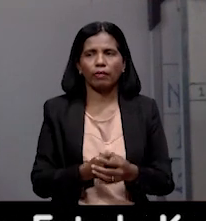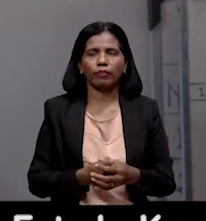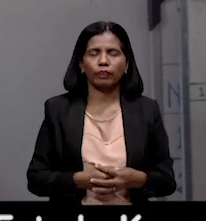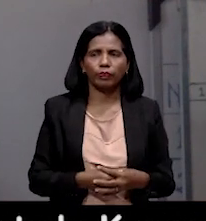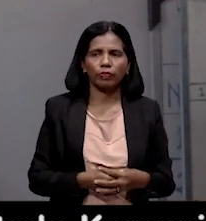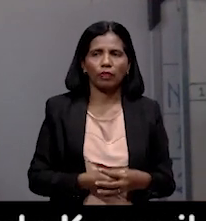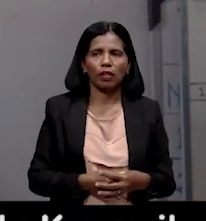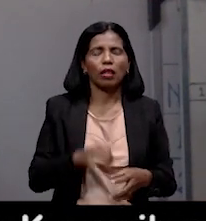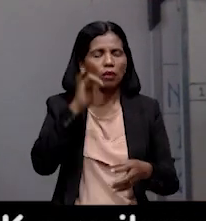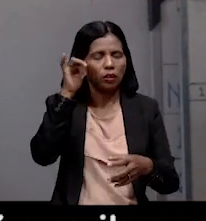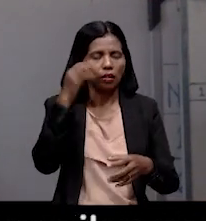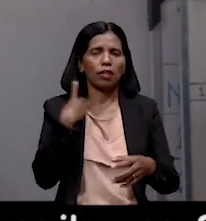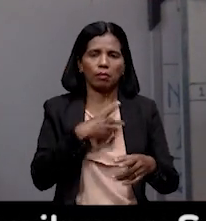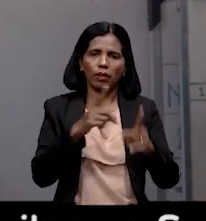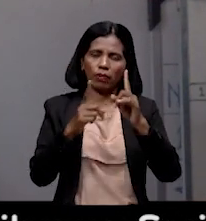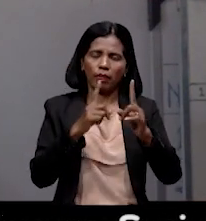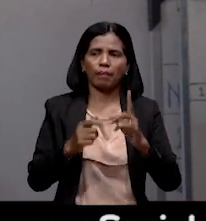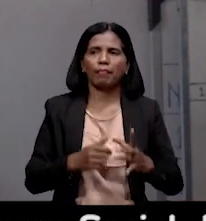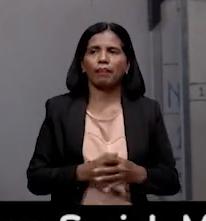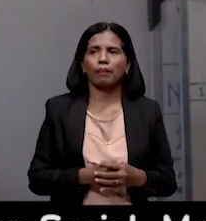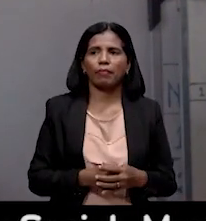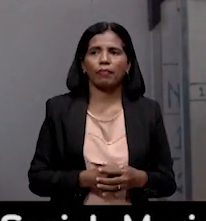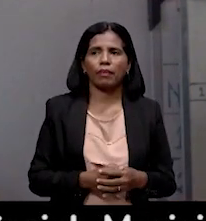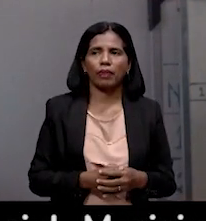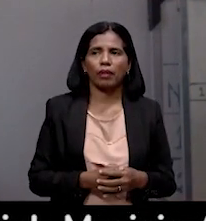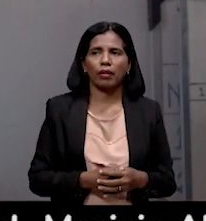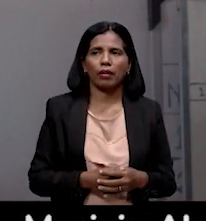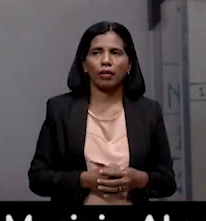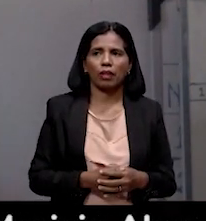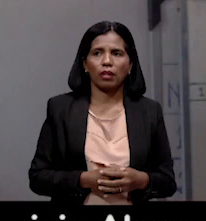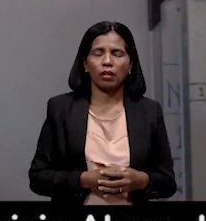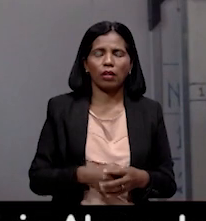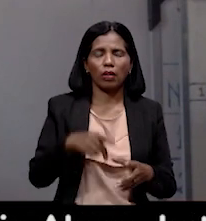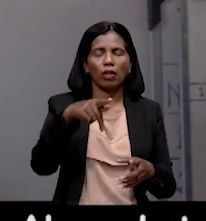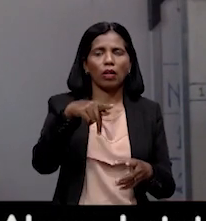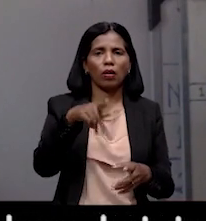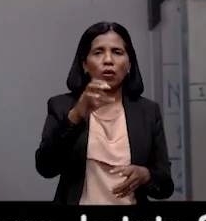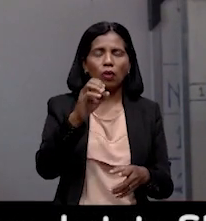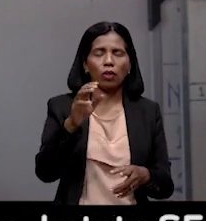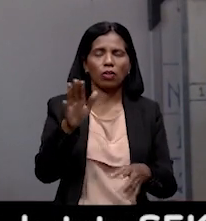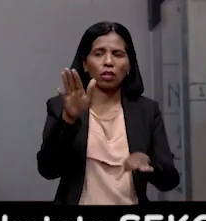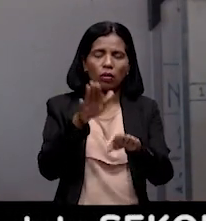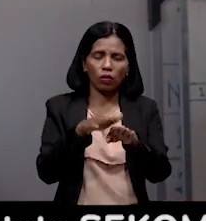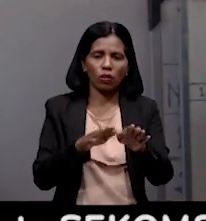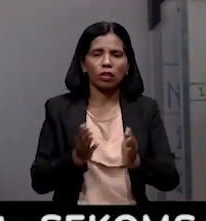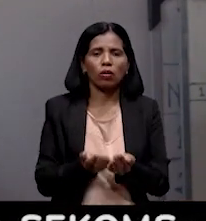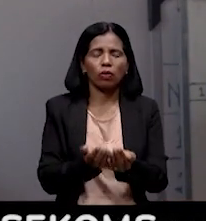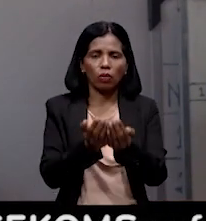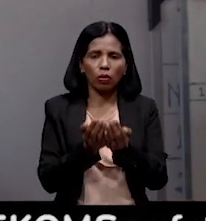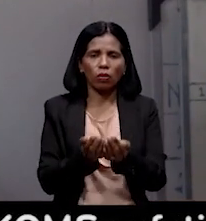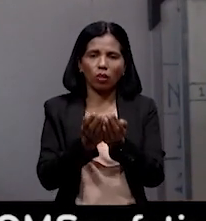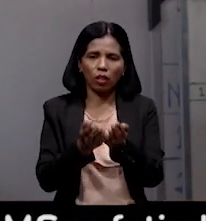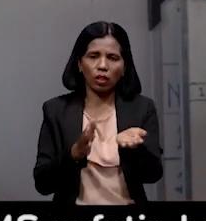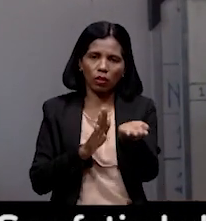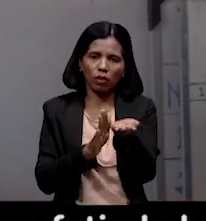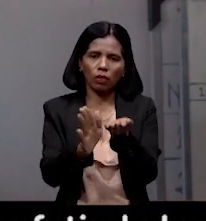horse kami. Kose ne iha baibeng ro kwando saita mane kan iha manuver ne. Dal rumah